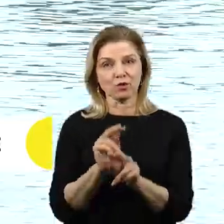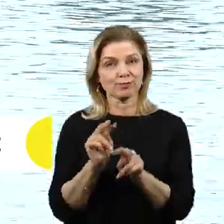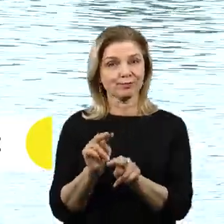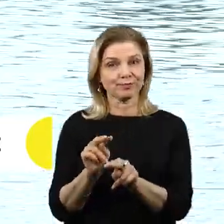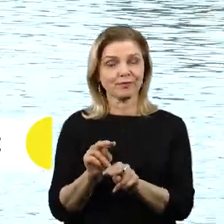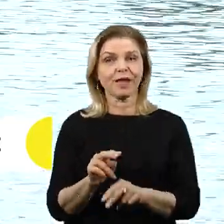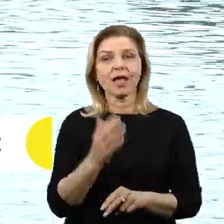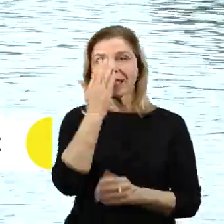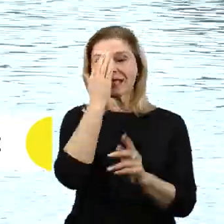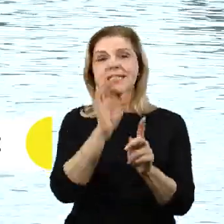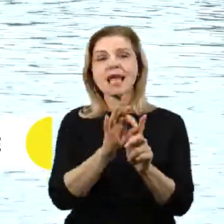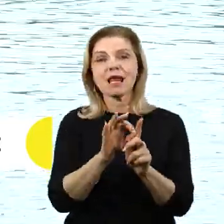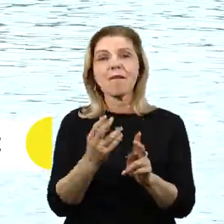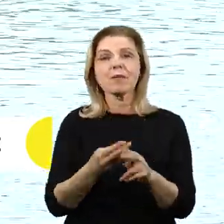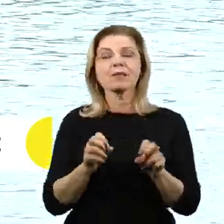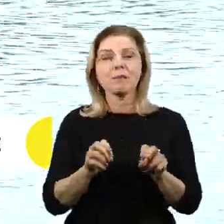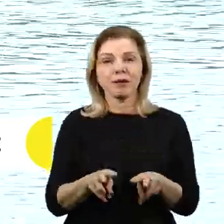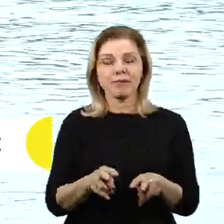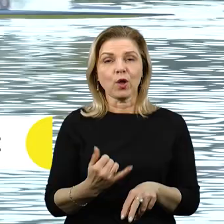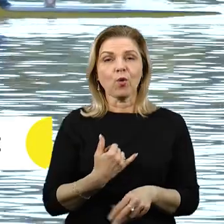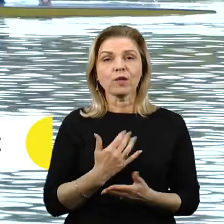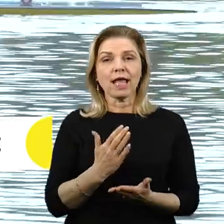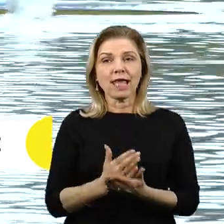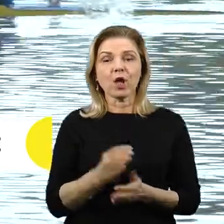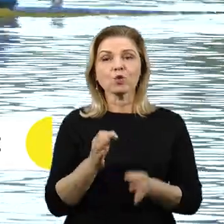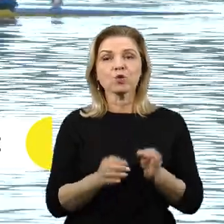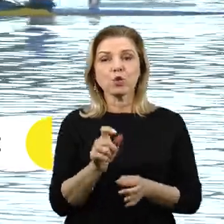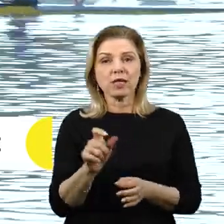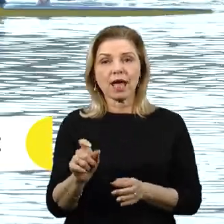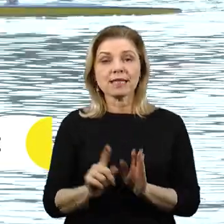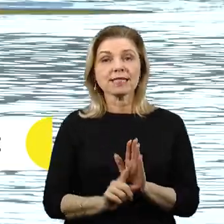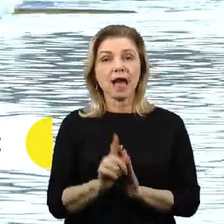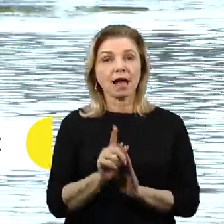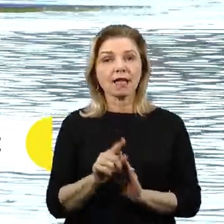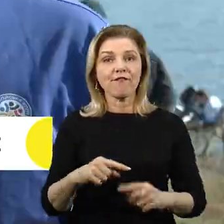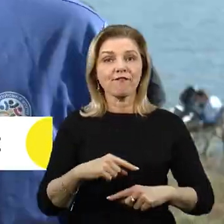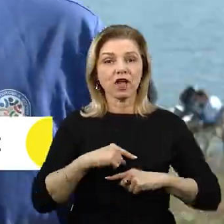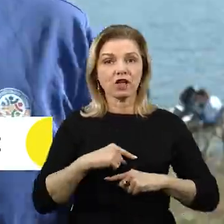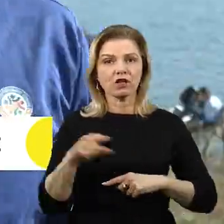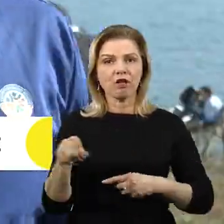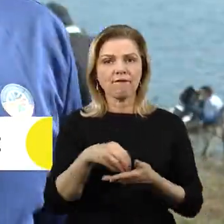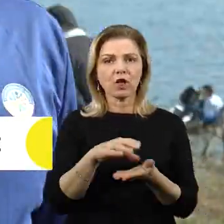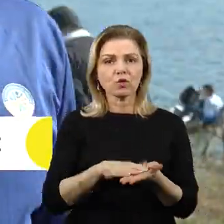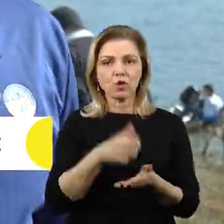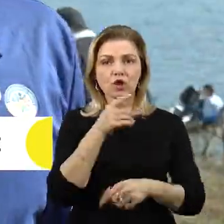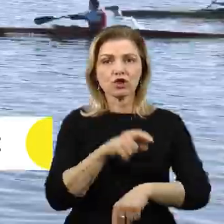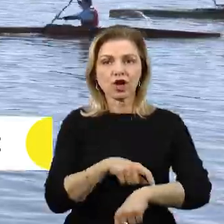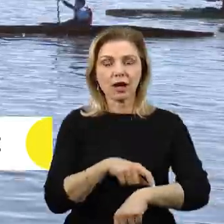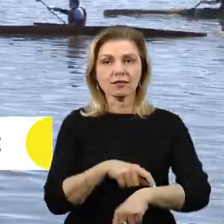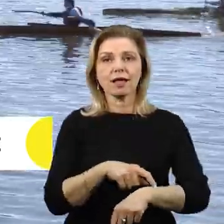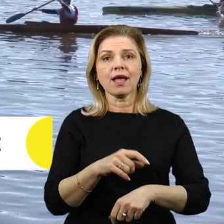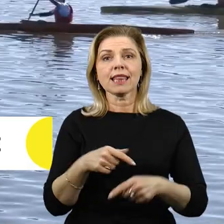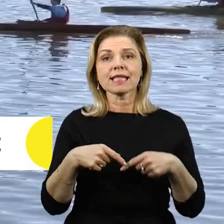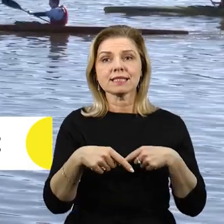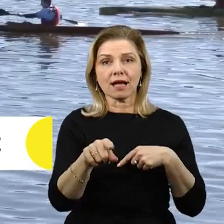целях в цілях безопасності в нас є судді на старті на фініші вони фіксують час проходження дистанції